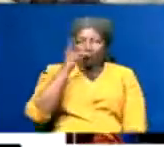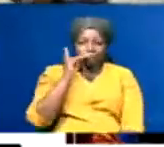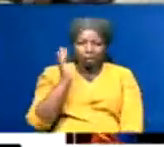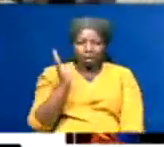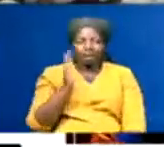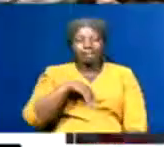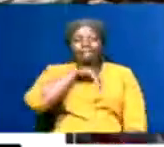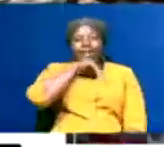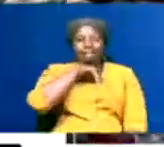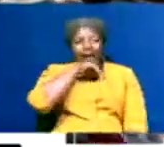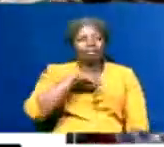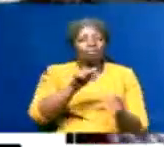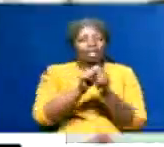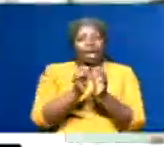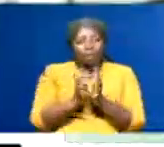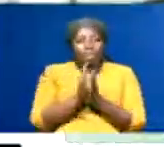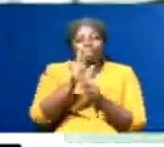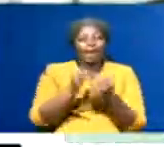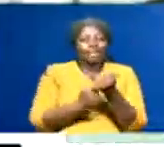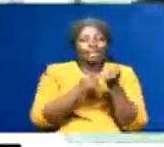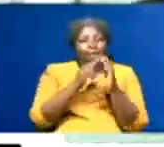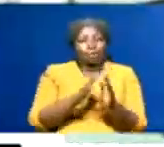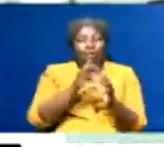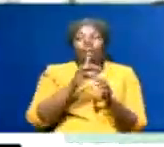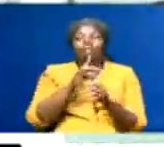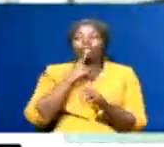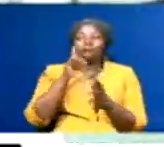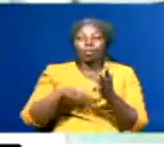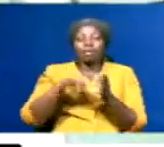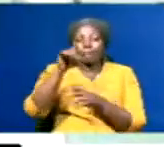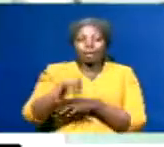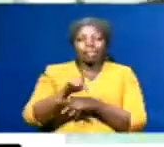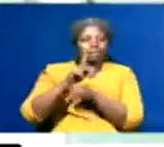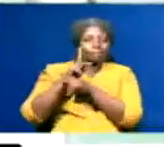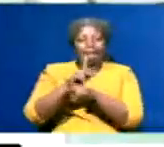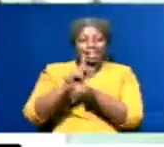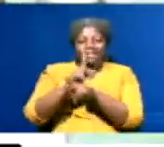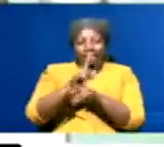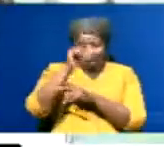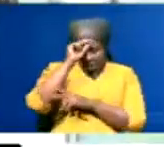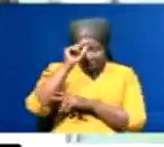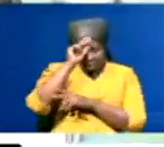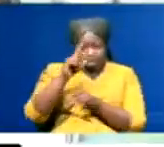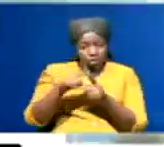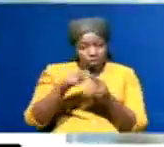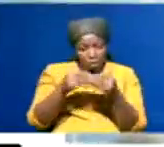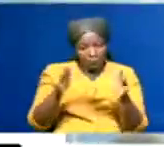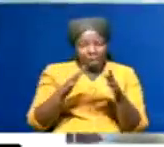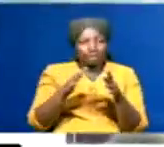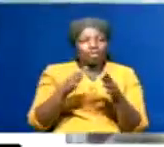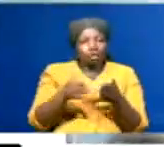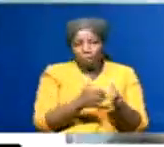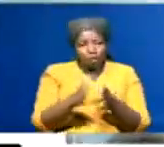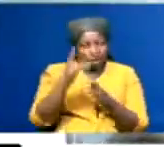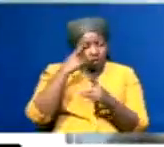Raila Odinga and his allies are vowing to pile pressure on the government to yield and open the room for dialogue in the recruitment